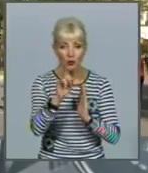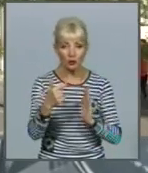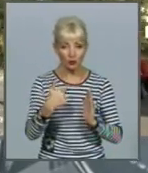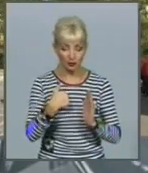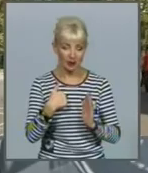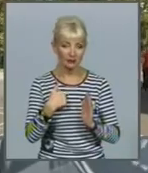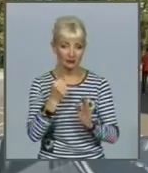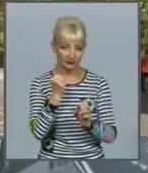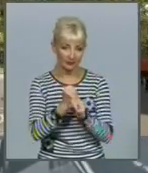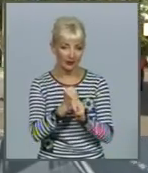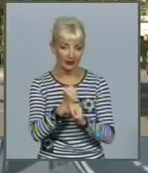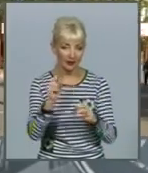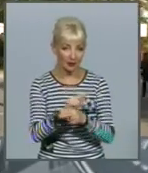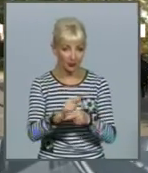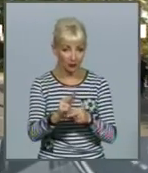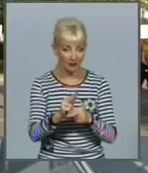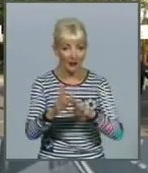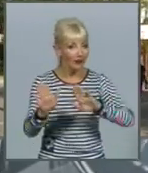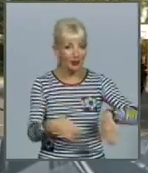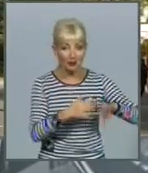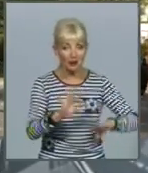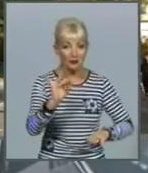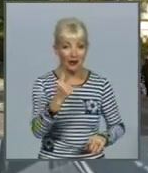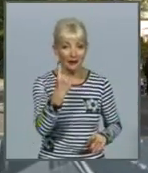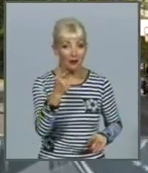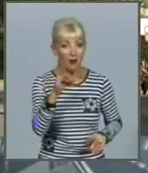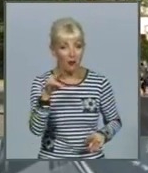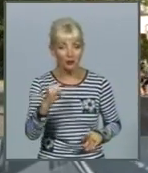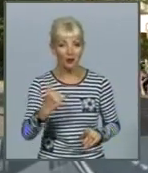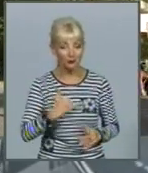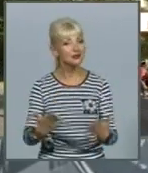прошло и года, и вот у нас вот такой вот